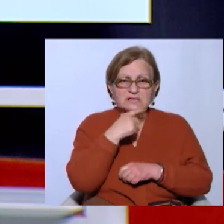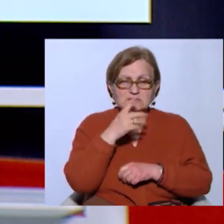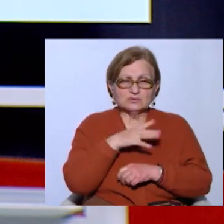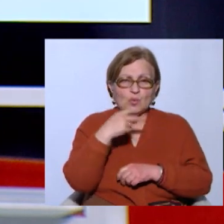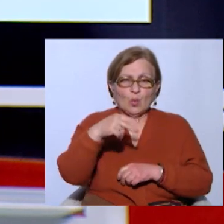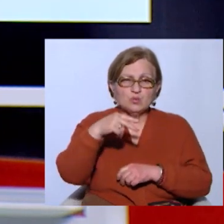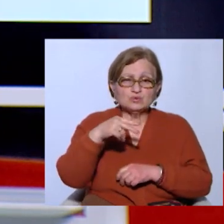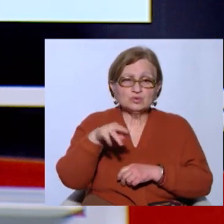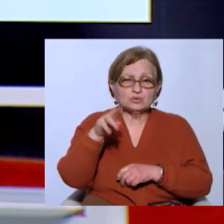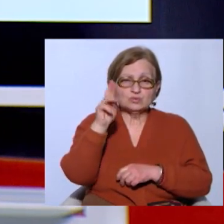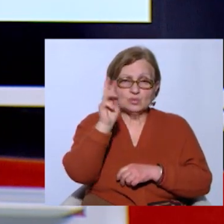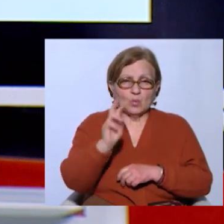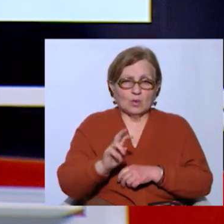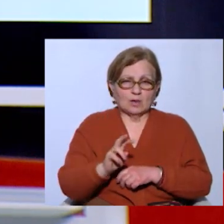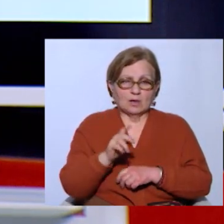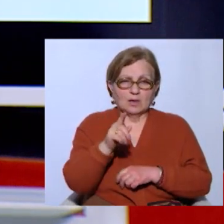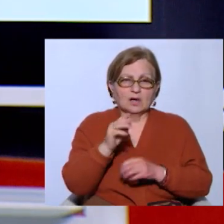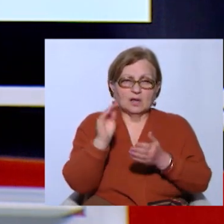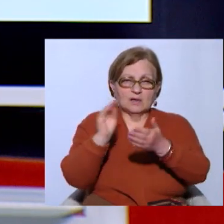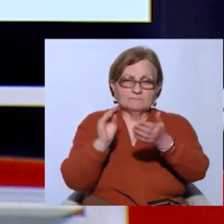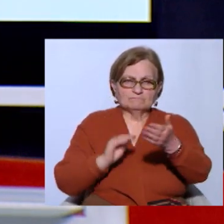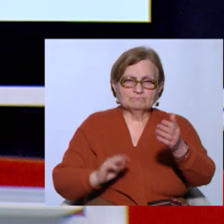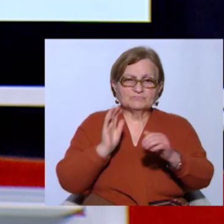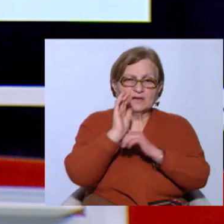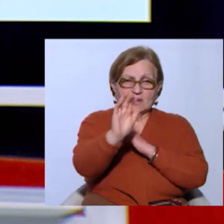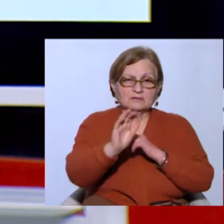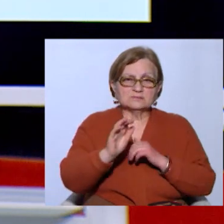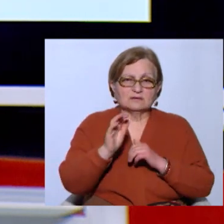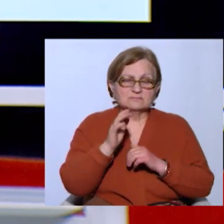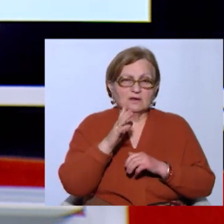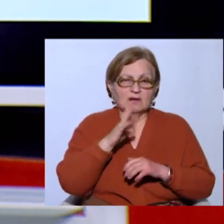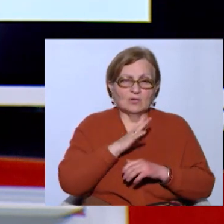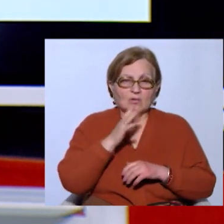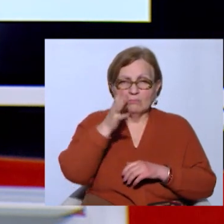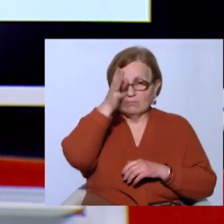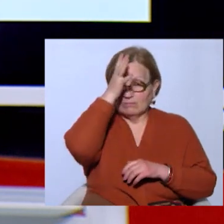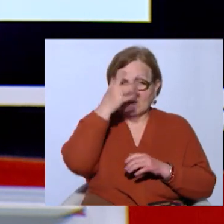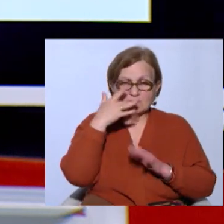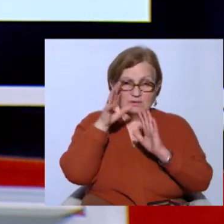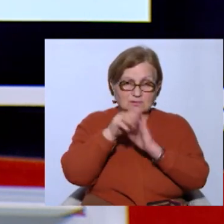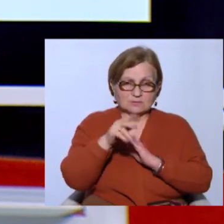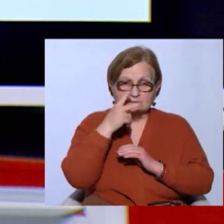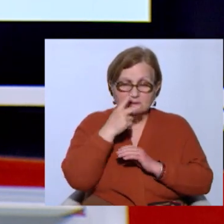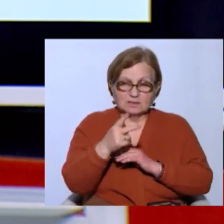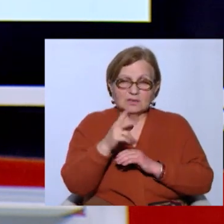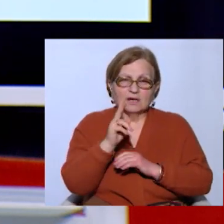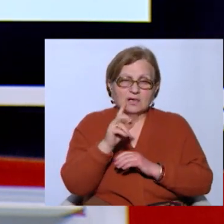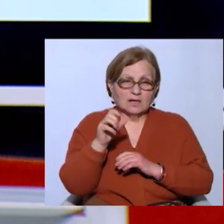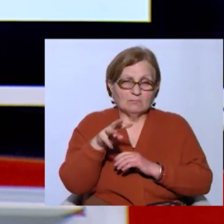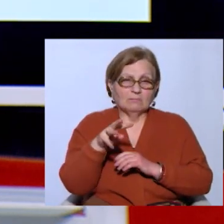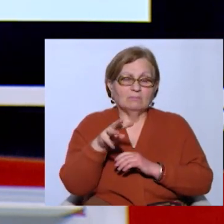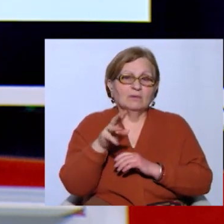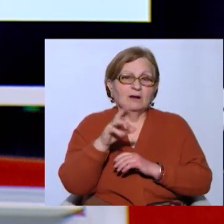$20 ჰქონდა და ეს თავისი ჩანაწერები გააგზავნა კემბრიჯის უნივერსიტეტში, იქ იყო ერთი ლექტორი ტომ ჰარდი, რომელიც აღიარებული იყო ნიჭიერი